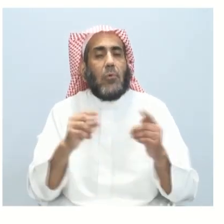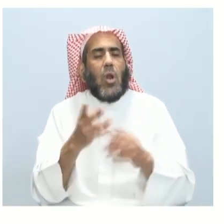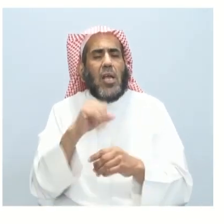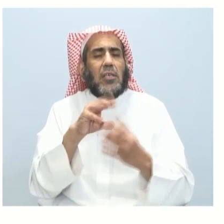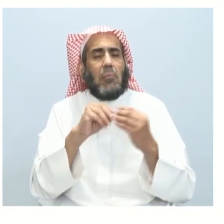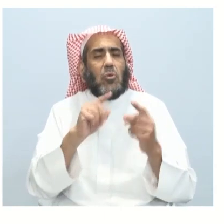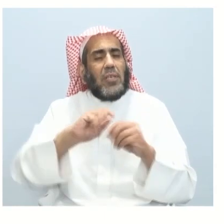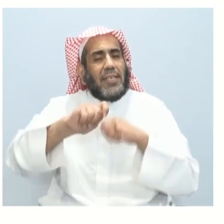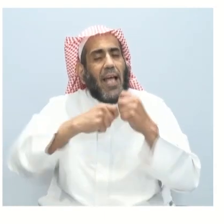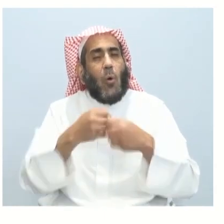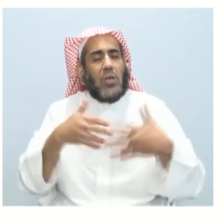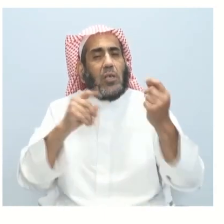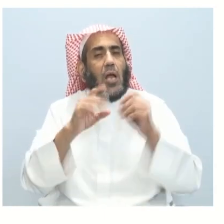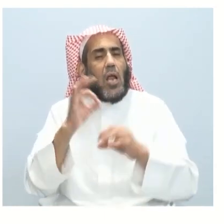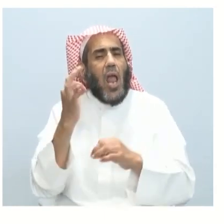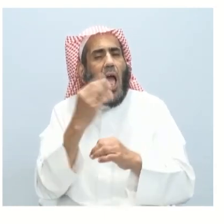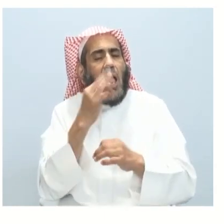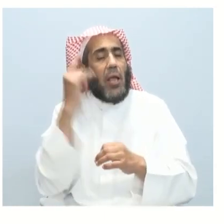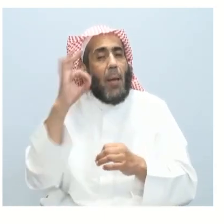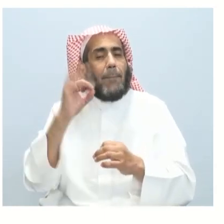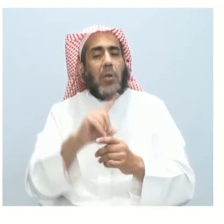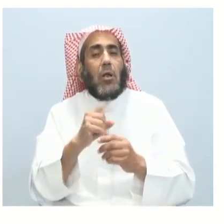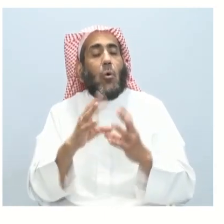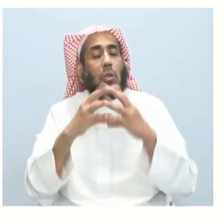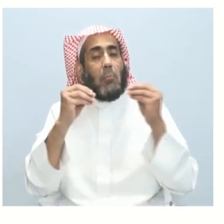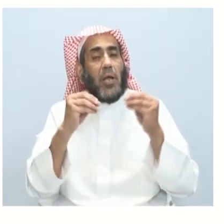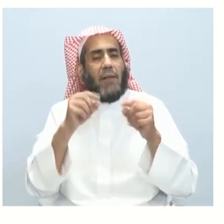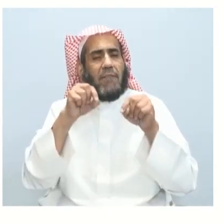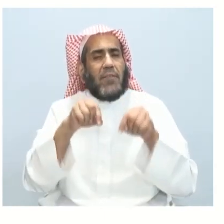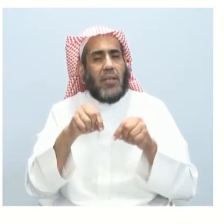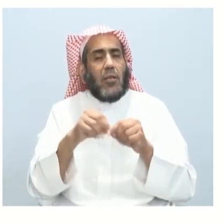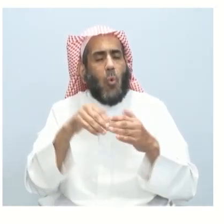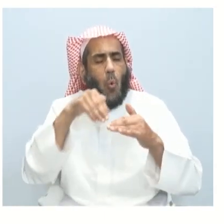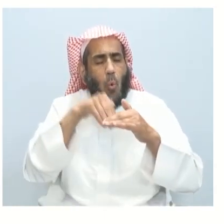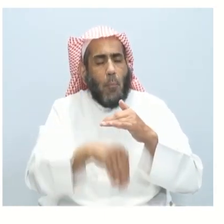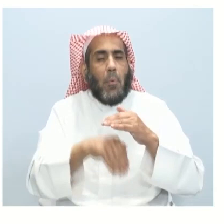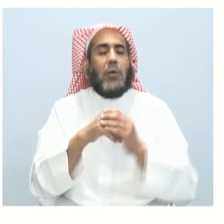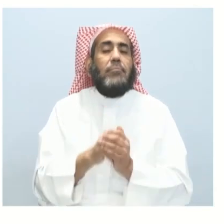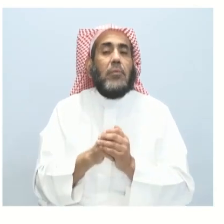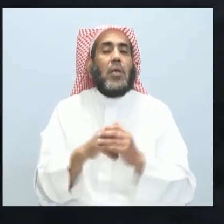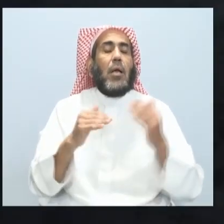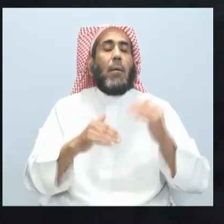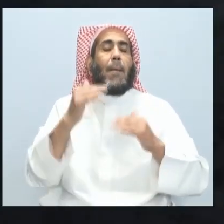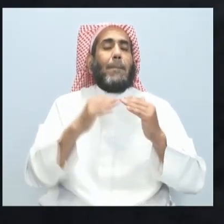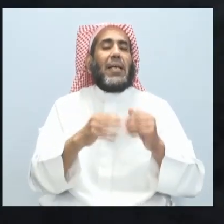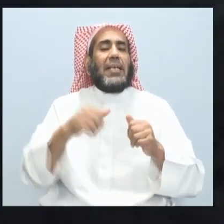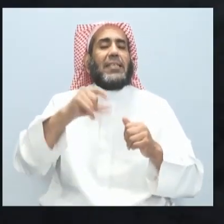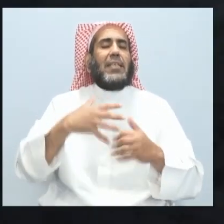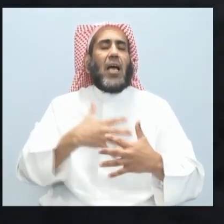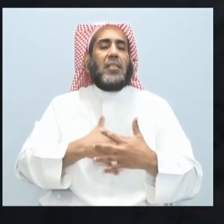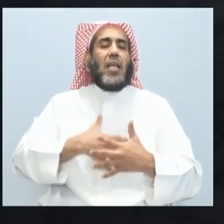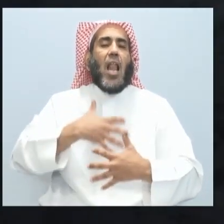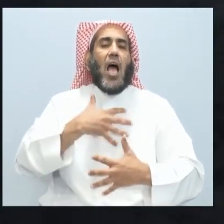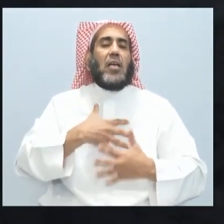و ليس المقصود يتحول الشعر الى حكم وانما مقصود به ان يكون المعنى فيه عمق مقياس نقد العاطفه ايضا من ضمن